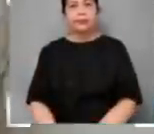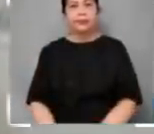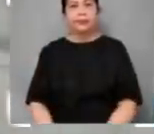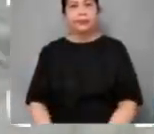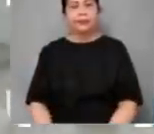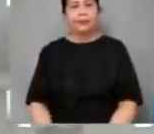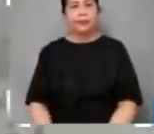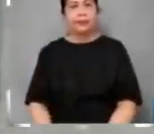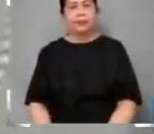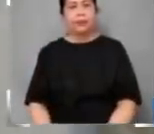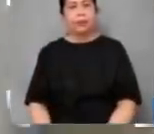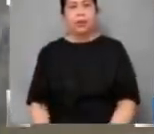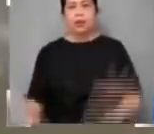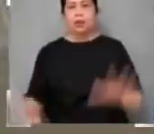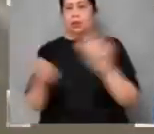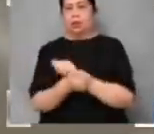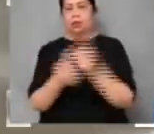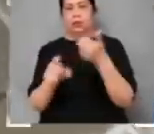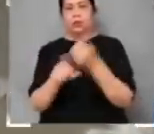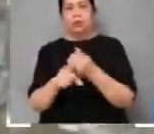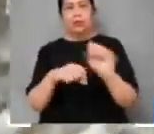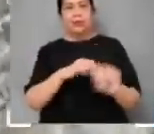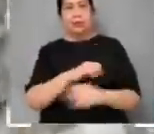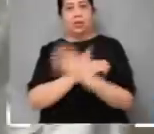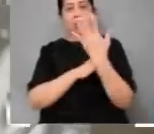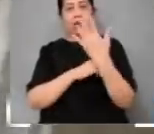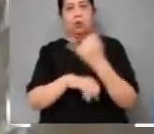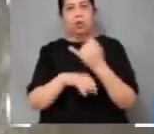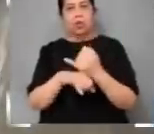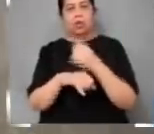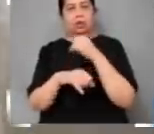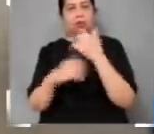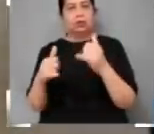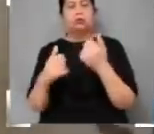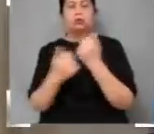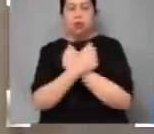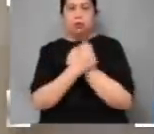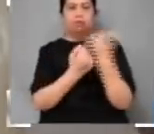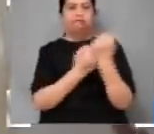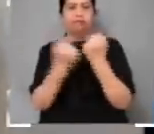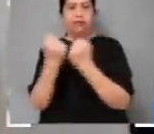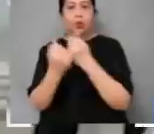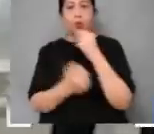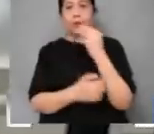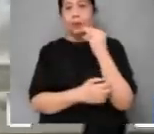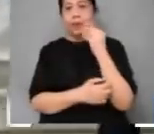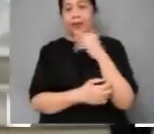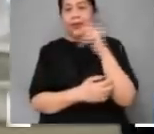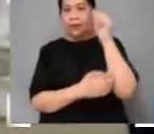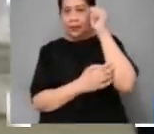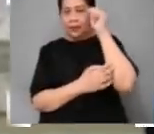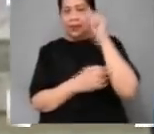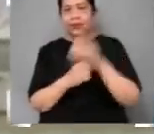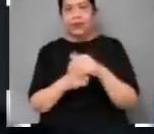Winasakman ng bagyong Odette ang Siargao Island, hindi naman ito natibag ang pag-iibigan ni Namirla at Angelito. Natuloy ang